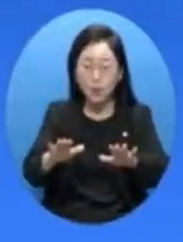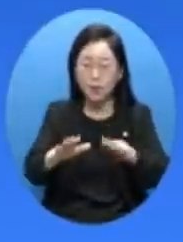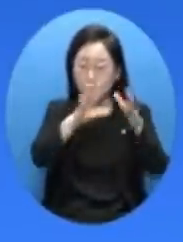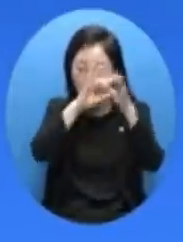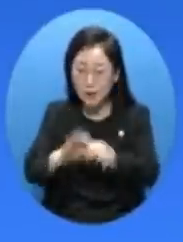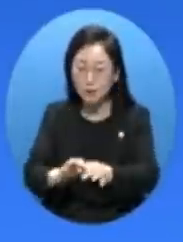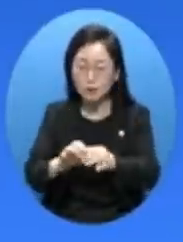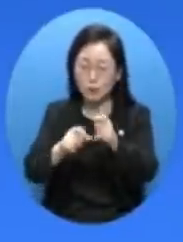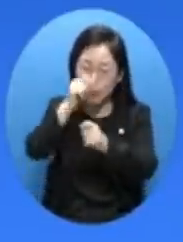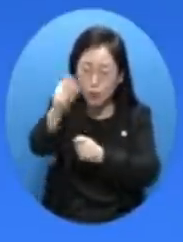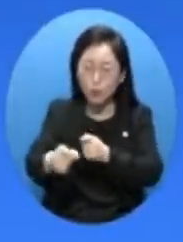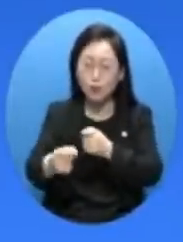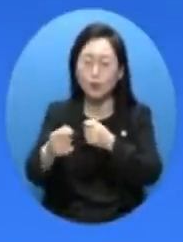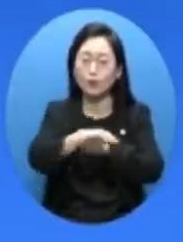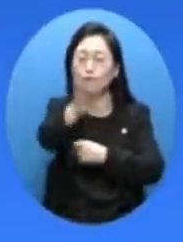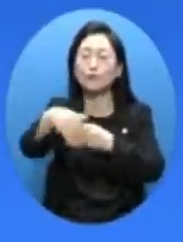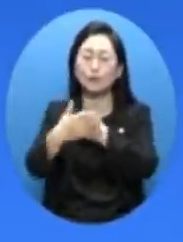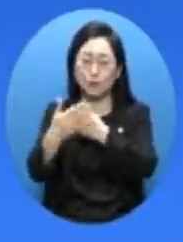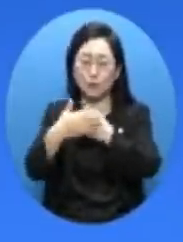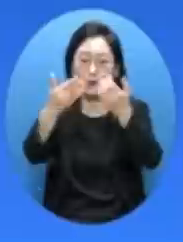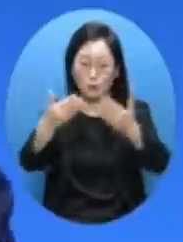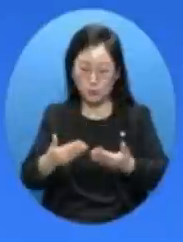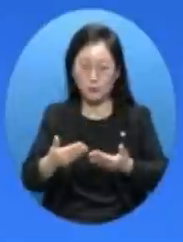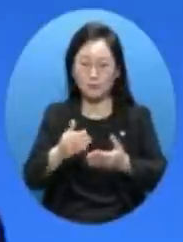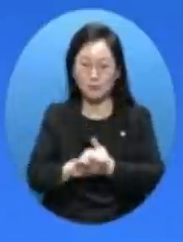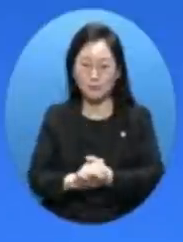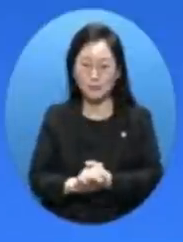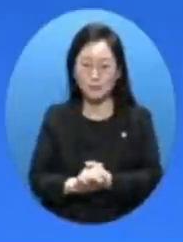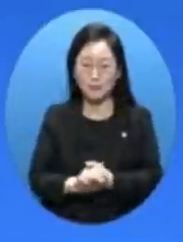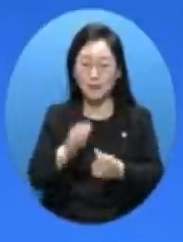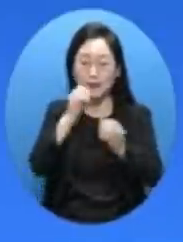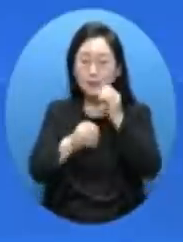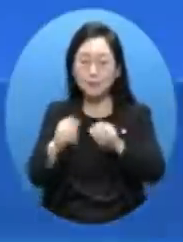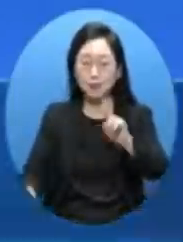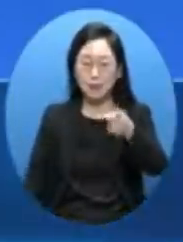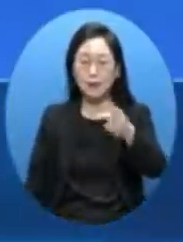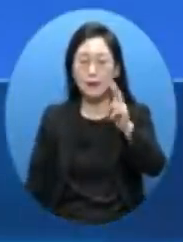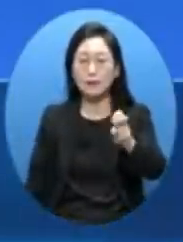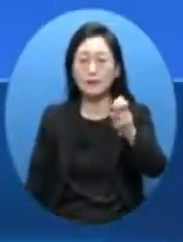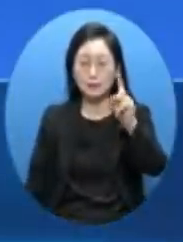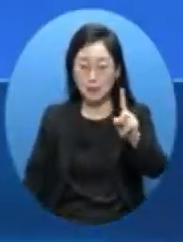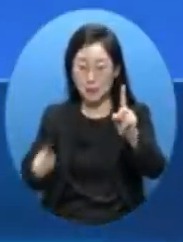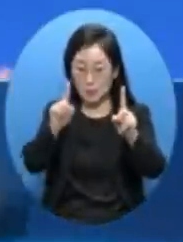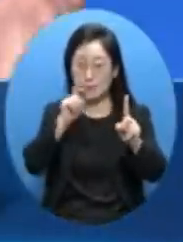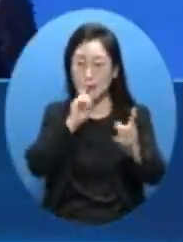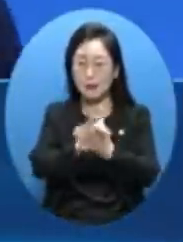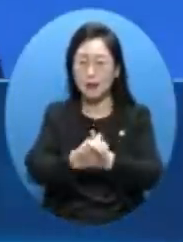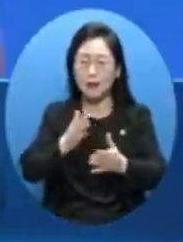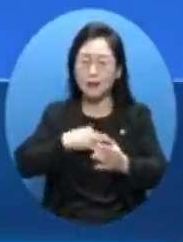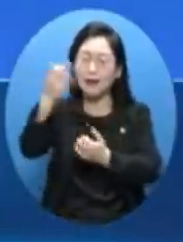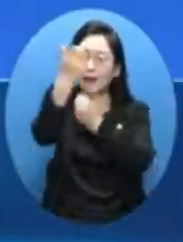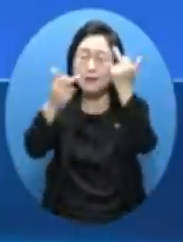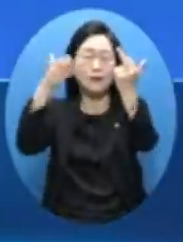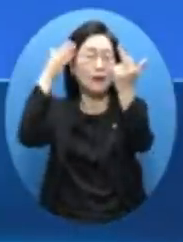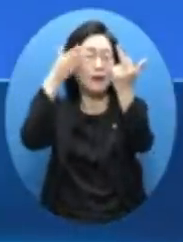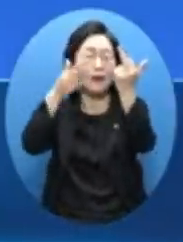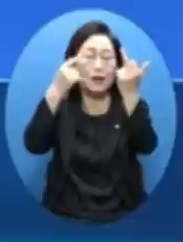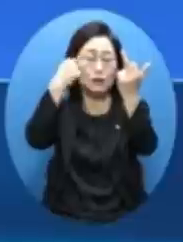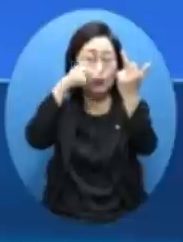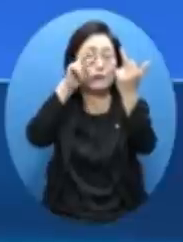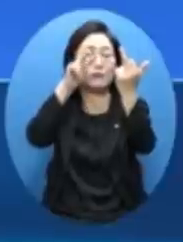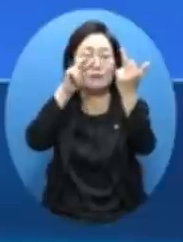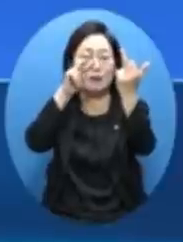도우시고 영원토록 우리를 도와주실 것입니다. 시편 121편 시편 기자는 고백합니다. 내가 산을 향하여 눈을